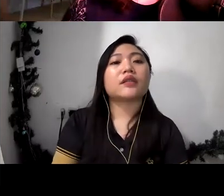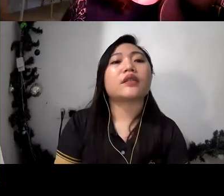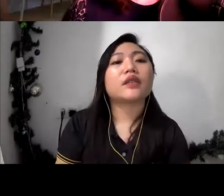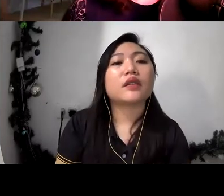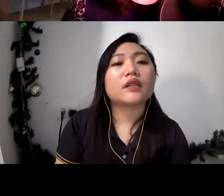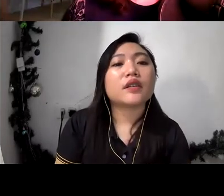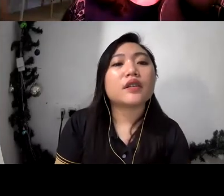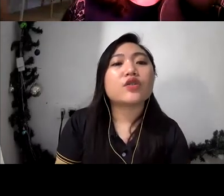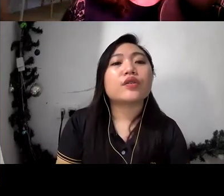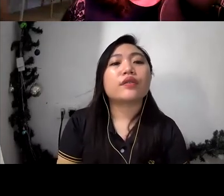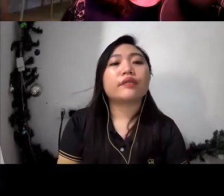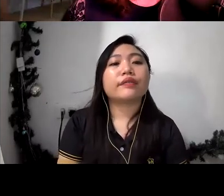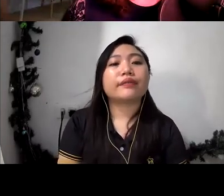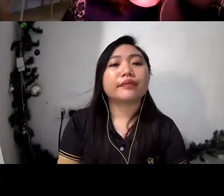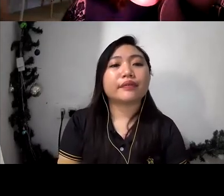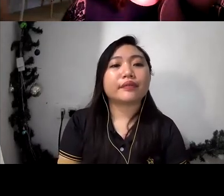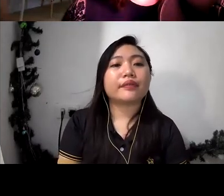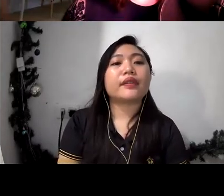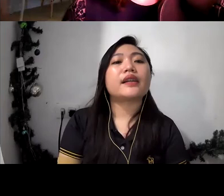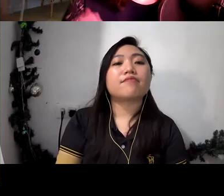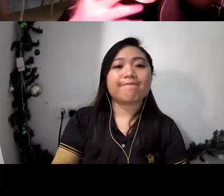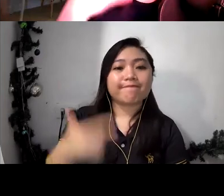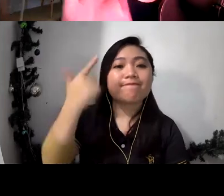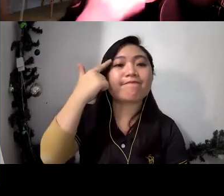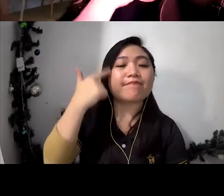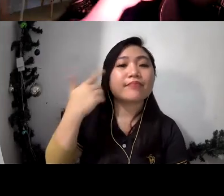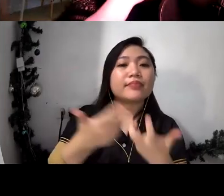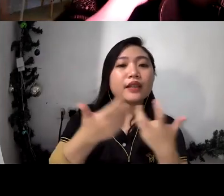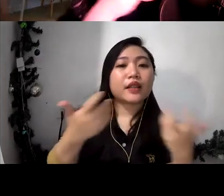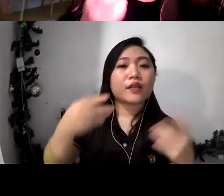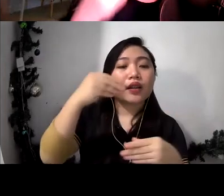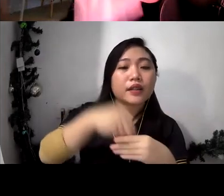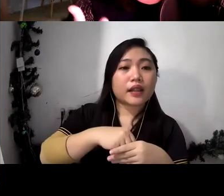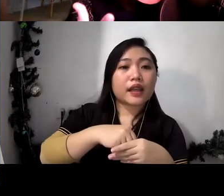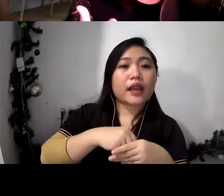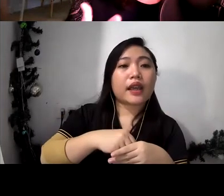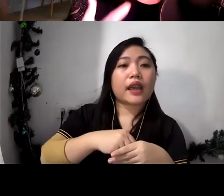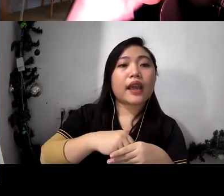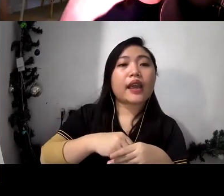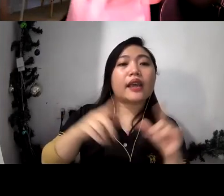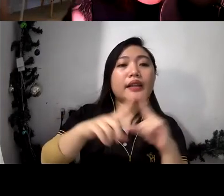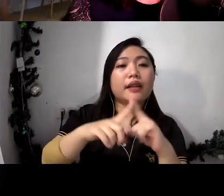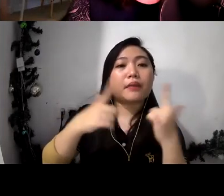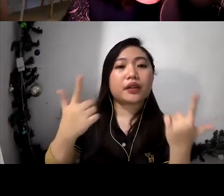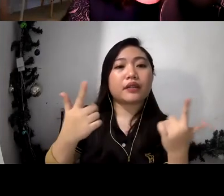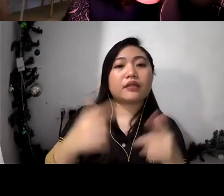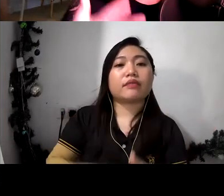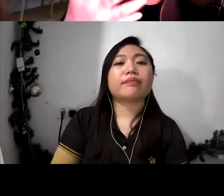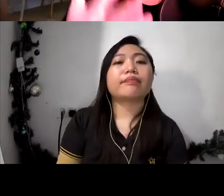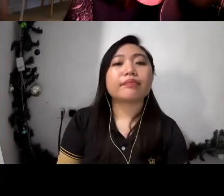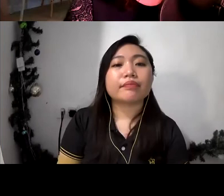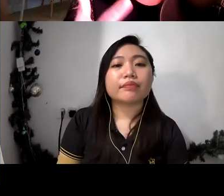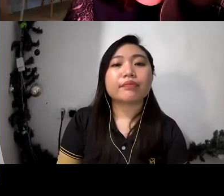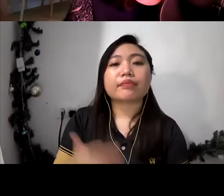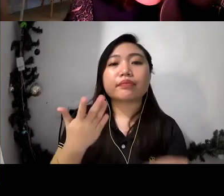niyo, yung gender divide sa library po, no. So I want you to look back, read, no, pag-aralan pa po natin kasi baka